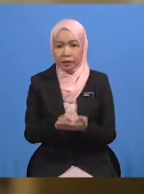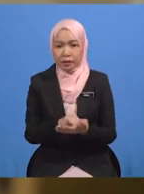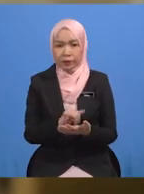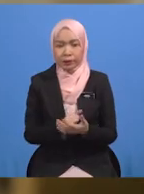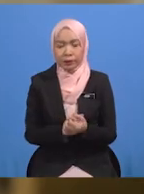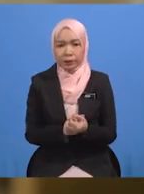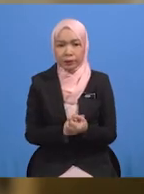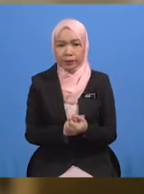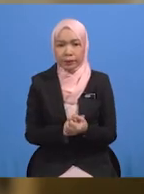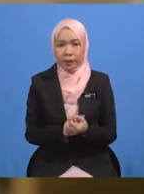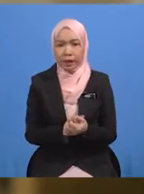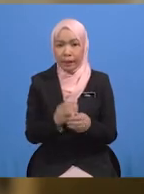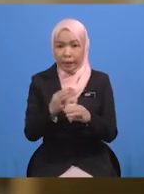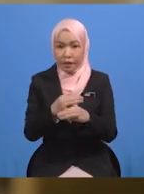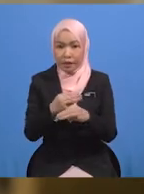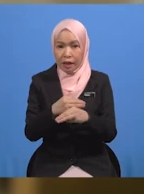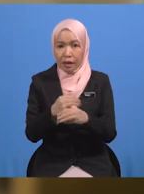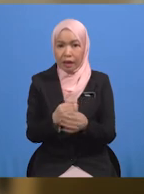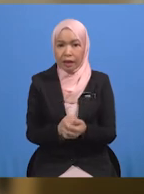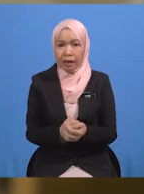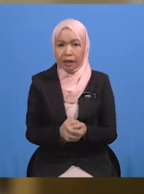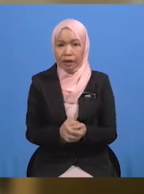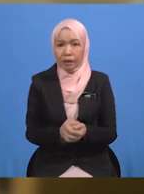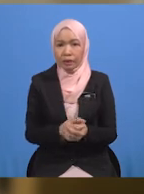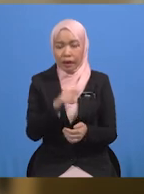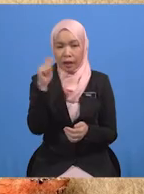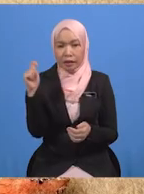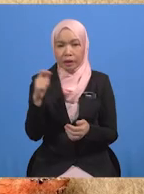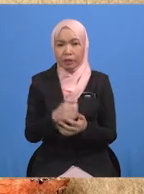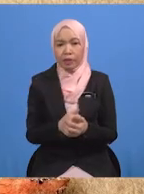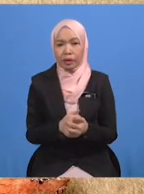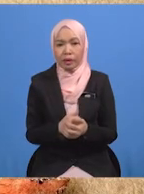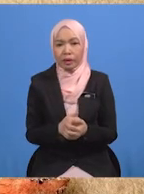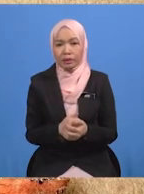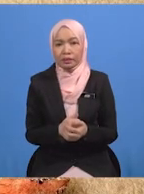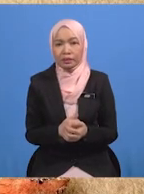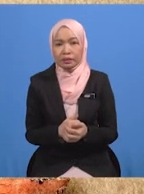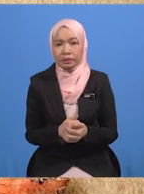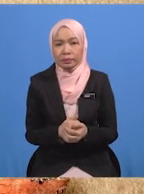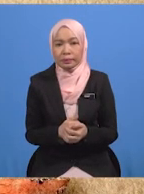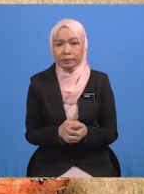Permasalahan Timur ataupun The Eastern Question.